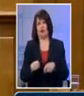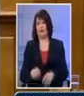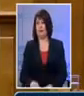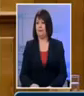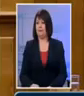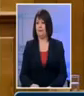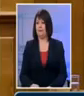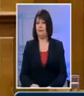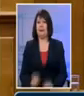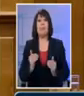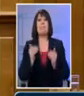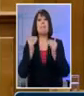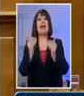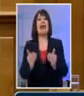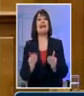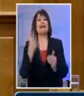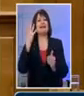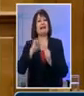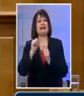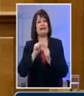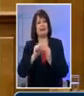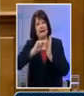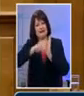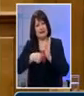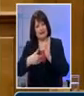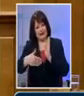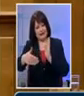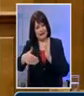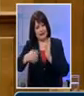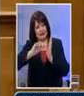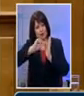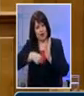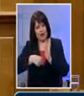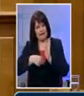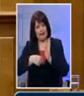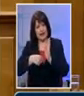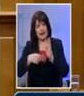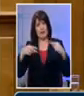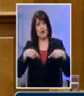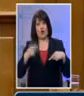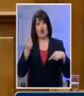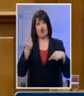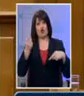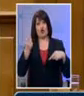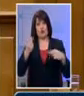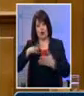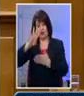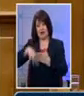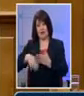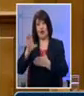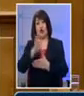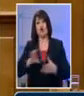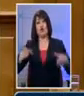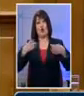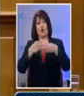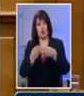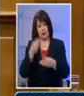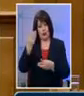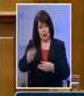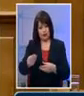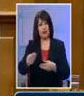υπογραφή της παράτασης δανειακής σύμβασης συνοδεύτηκε από κείμενο του Υπουργού Οικονομικών που κατατέθηκε στο Eurogroup και κυρίως δόθηκε